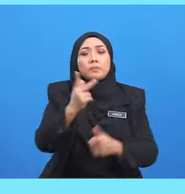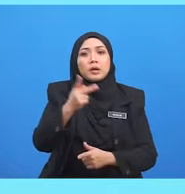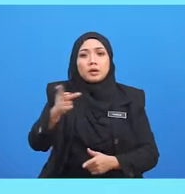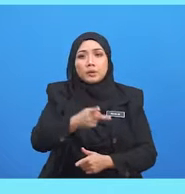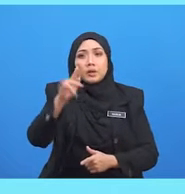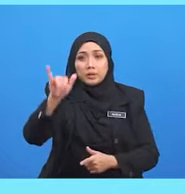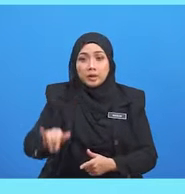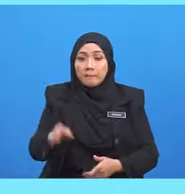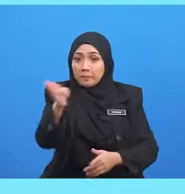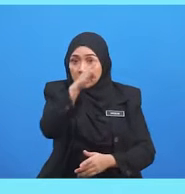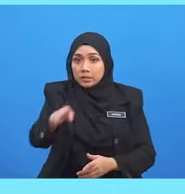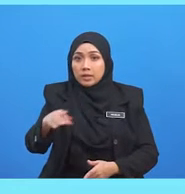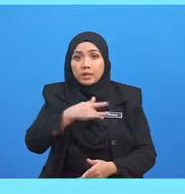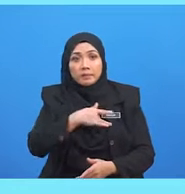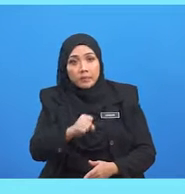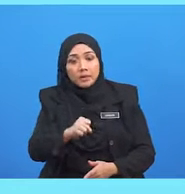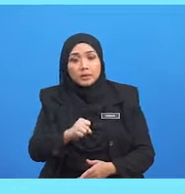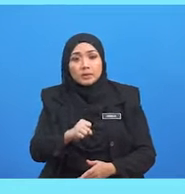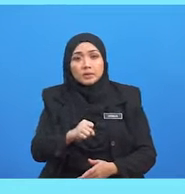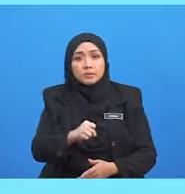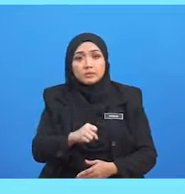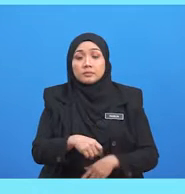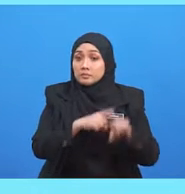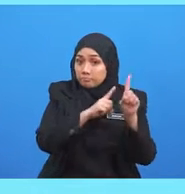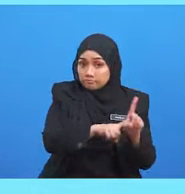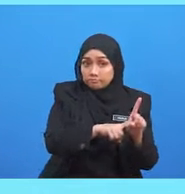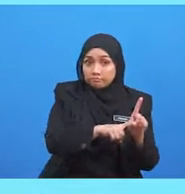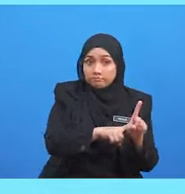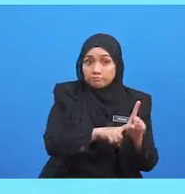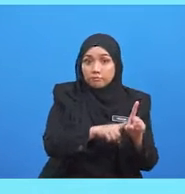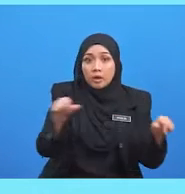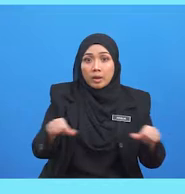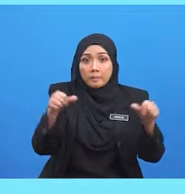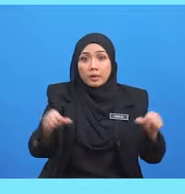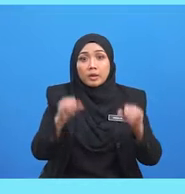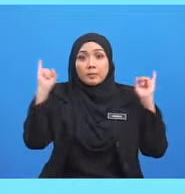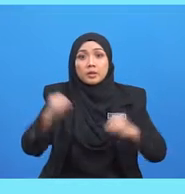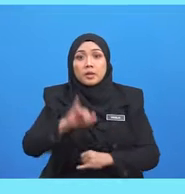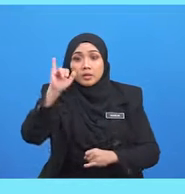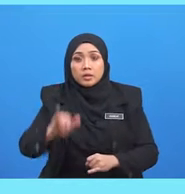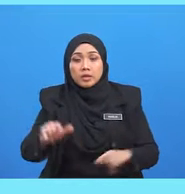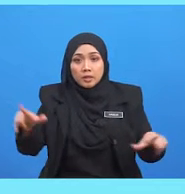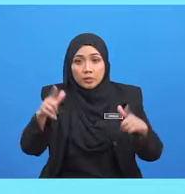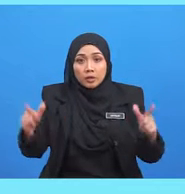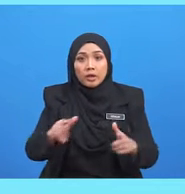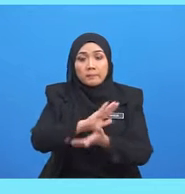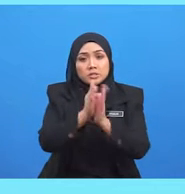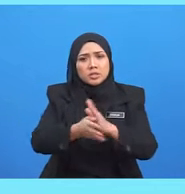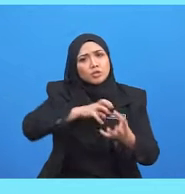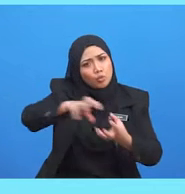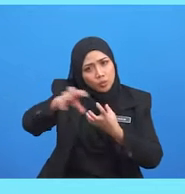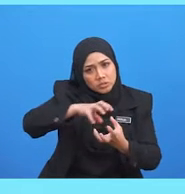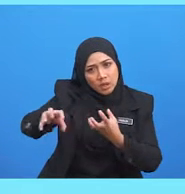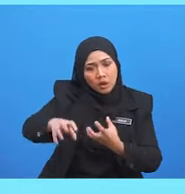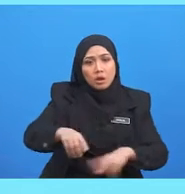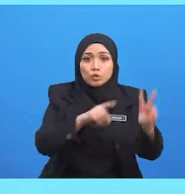melakukan perkara yang membatalkan iman ialah 1. Amal ibadat yang dilakukan menjadi